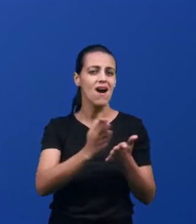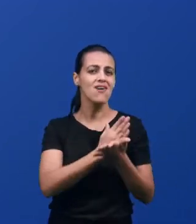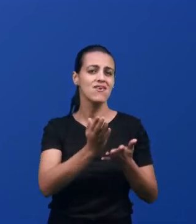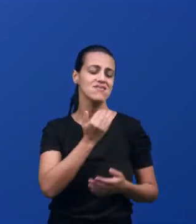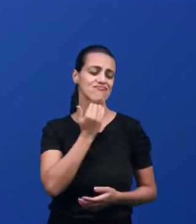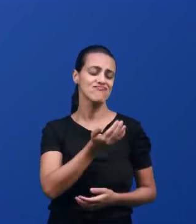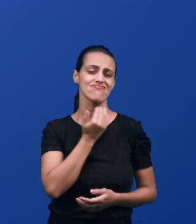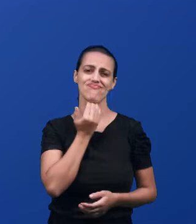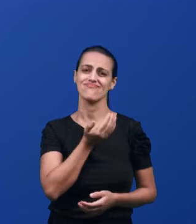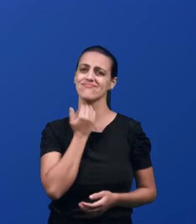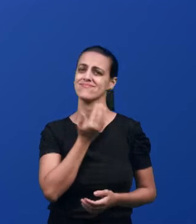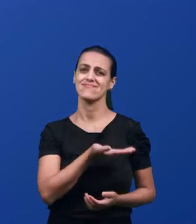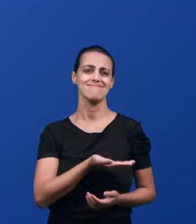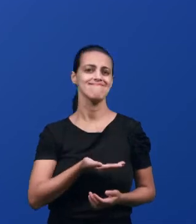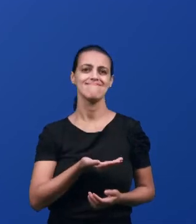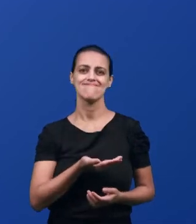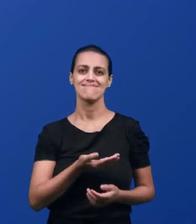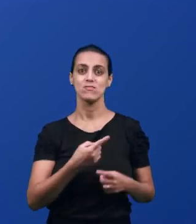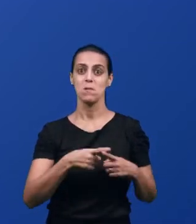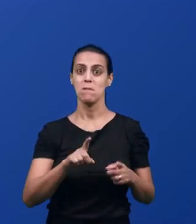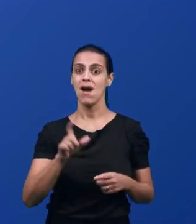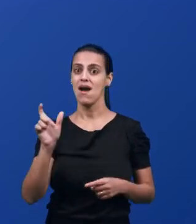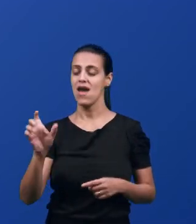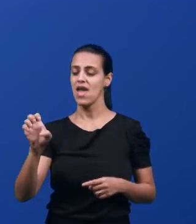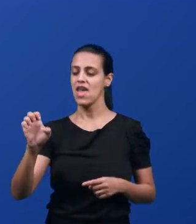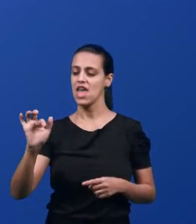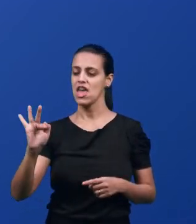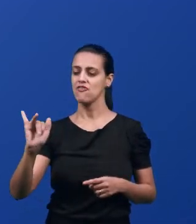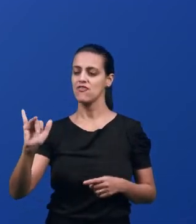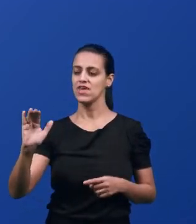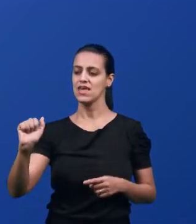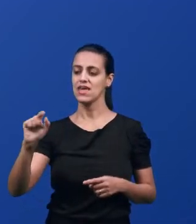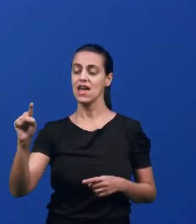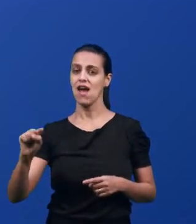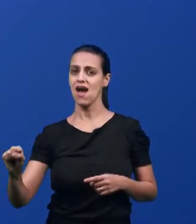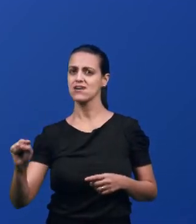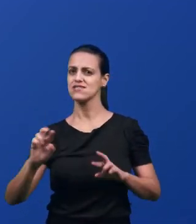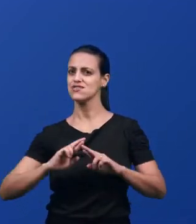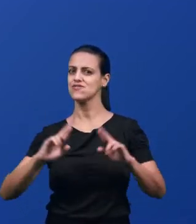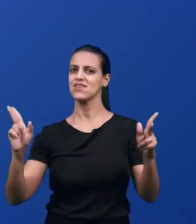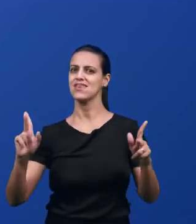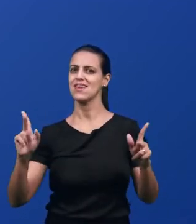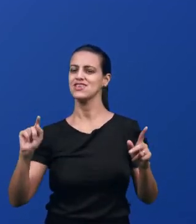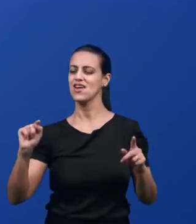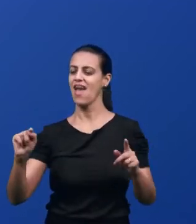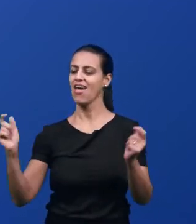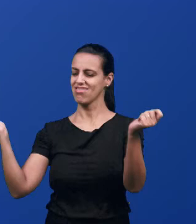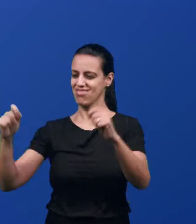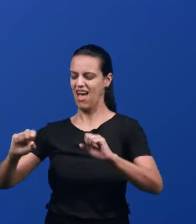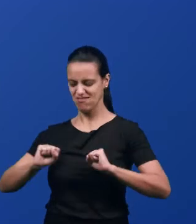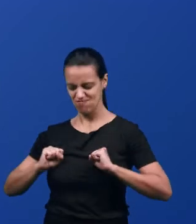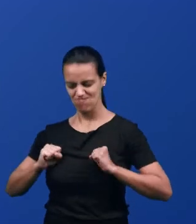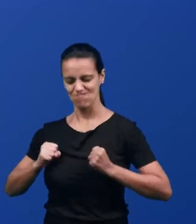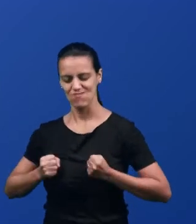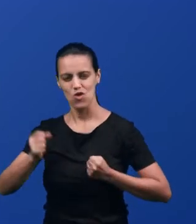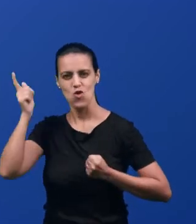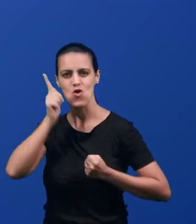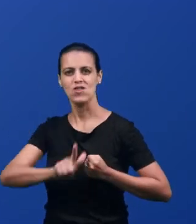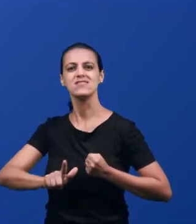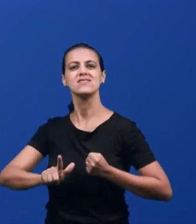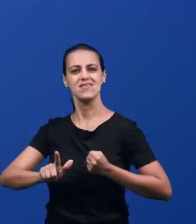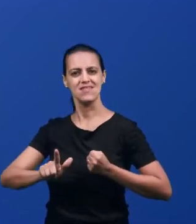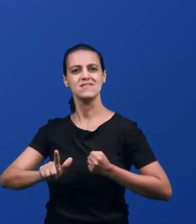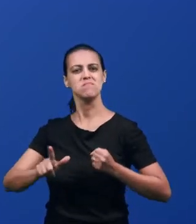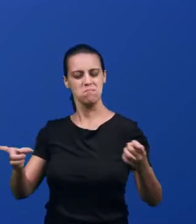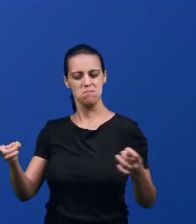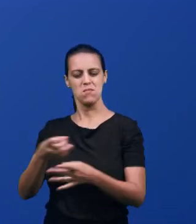possible, mais beaucoup de fois, on n'arrive pas à toucher donc l'efficacité. Mais